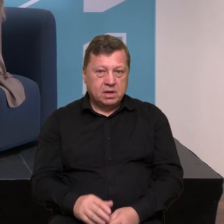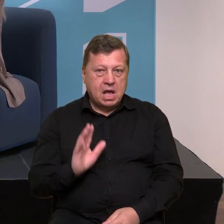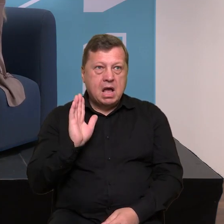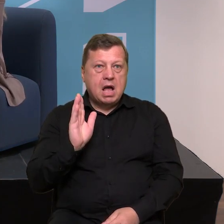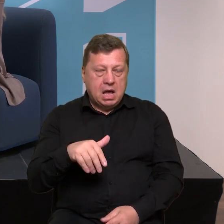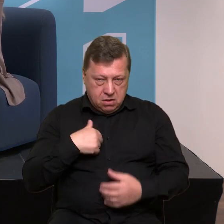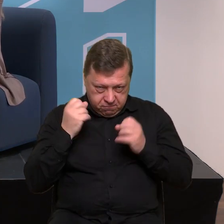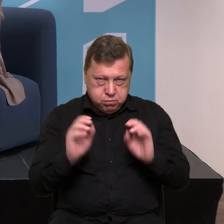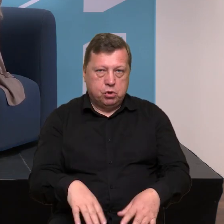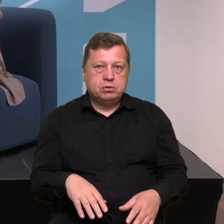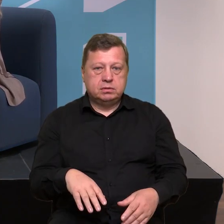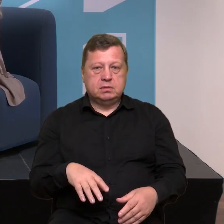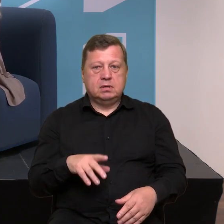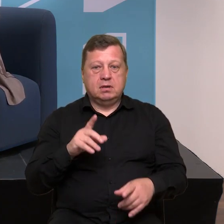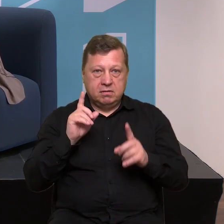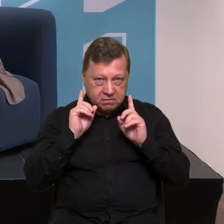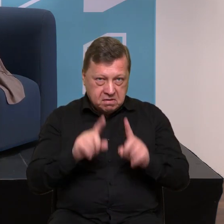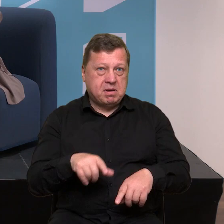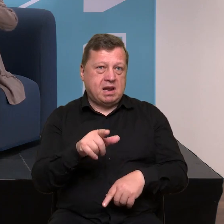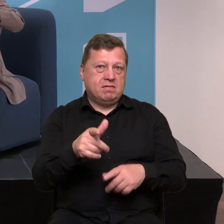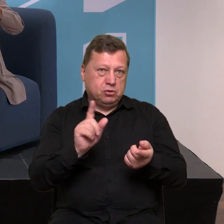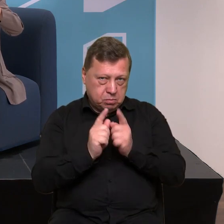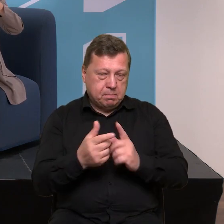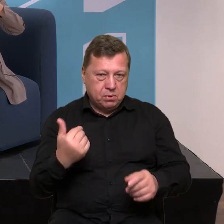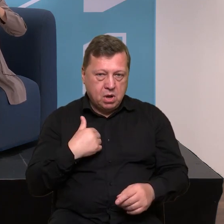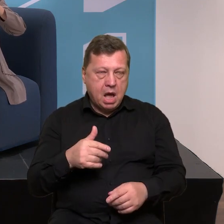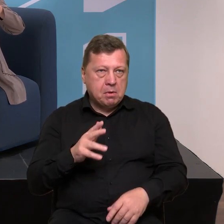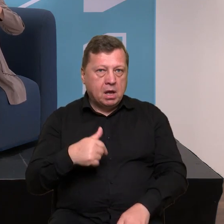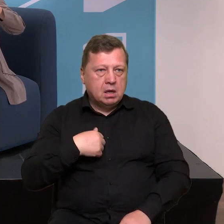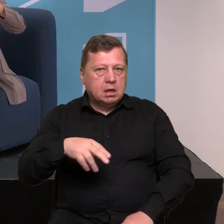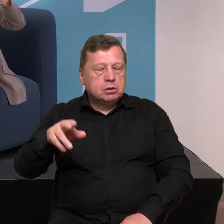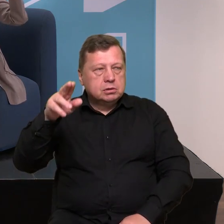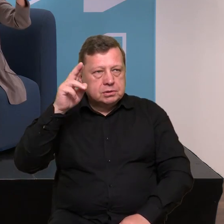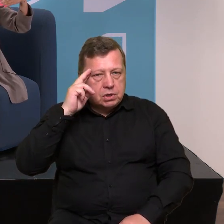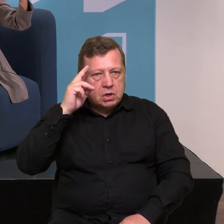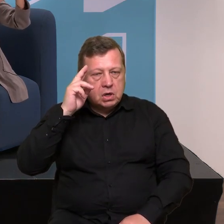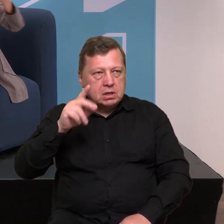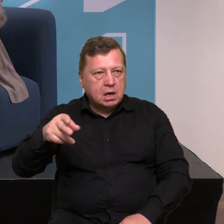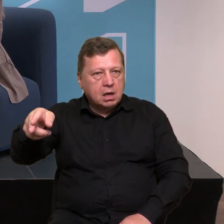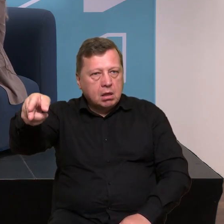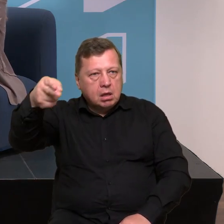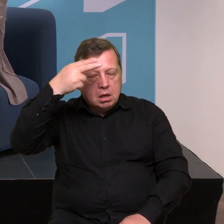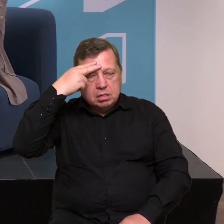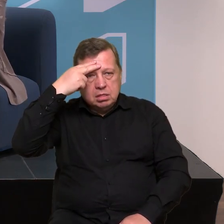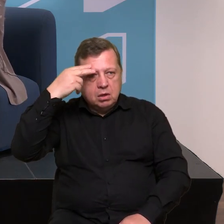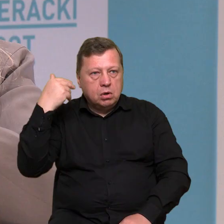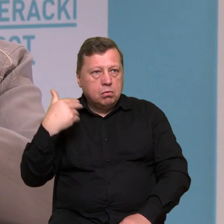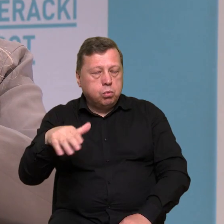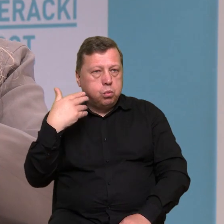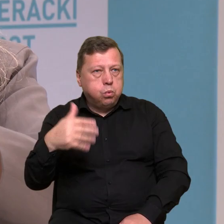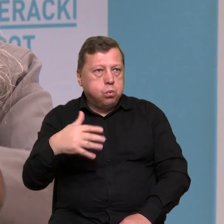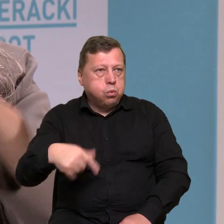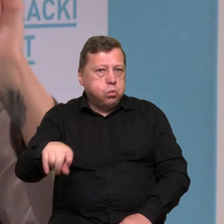Ostatecznie wpuścił mnie i rzeczywiście było to spotkanie. I wtedy zrozumiałam, jak bardzo stereotyp cizi,